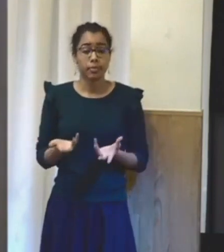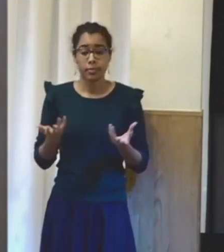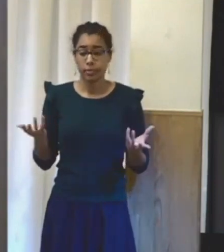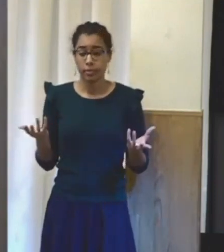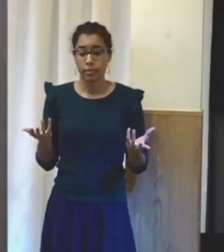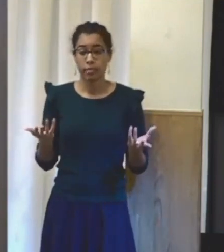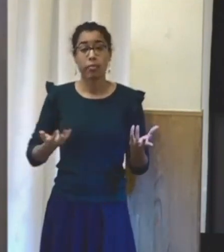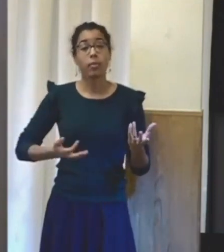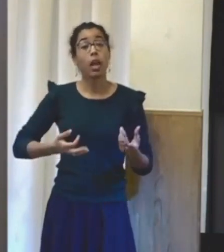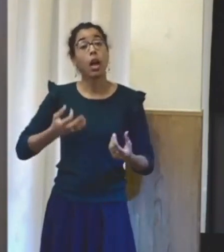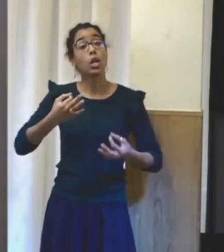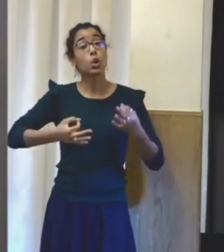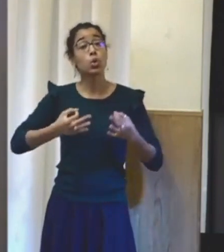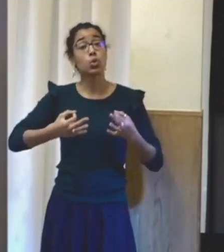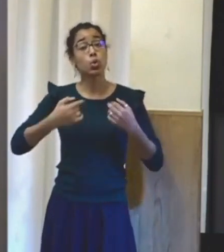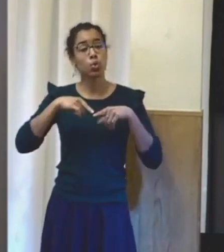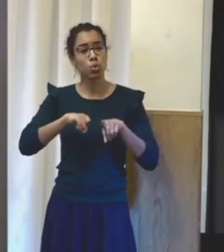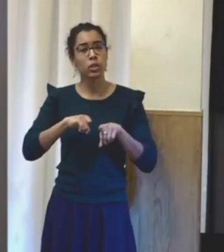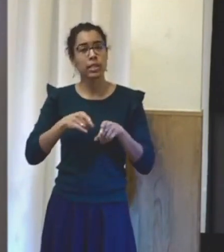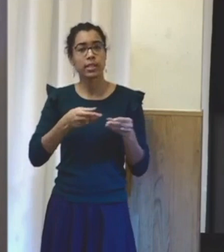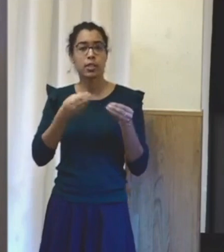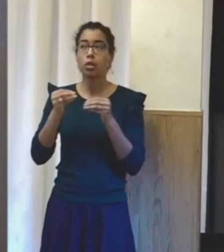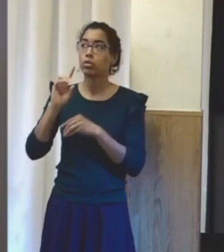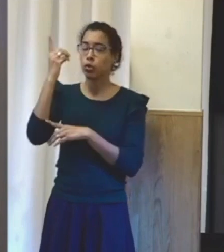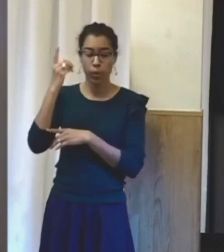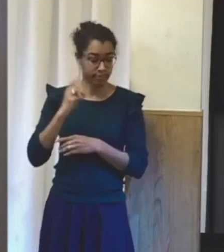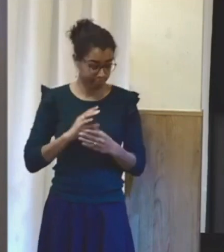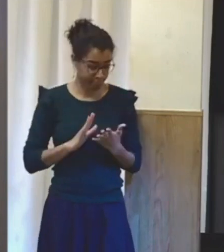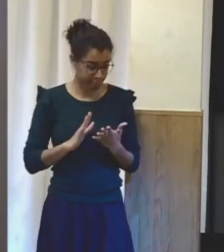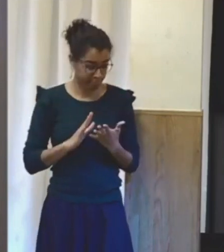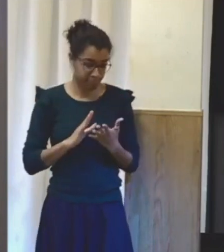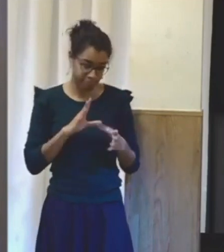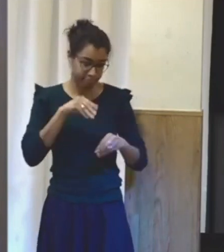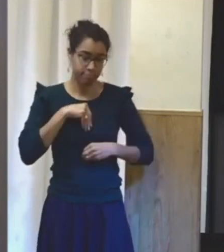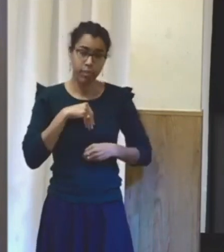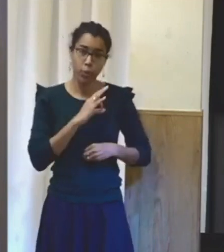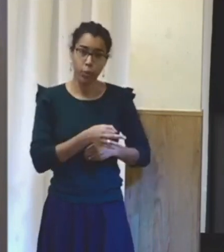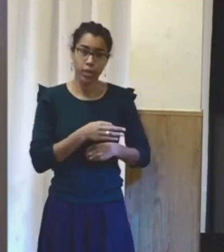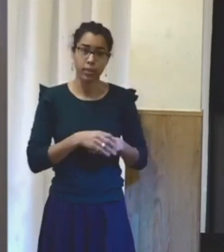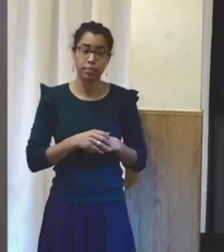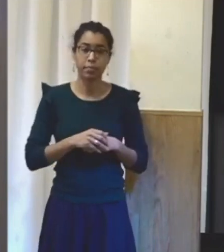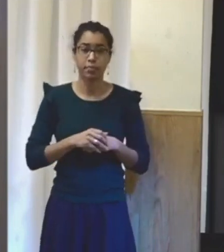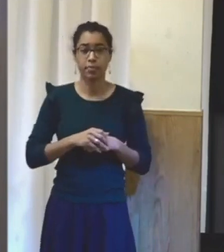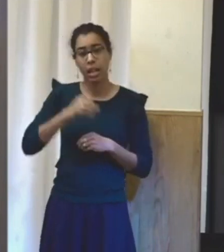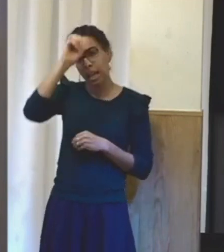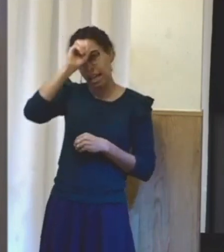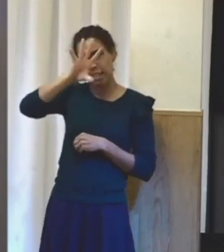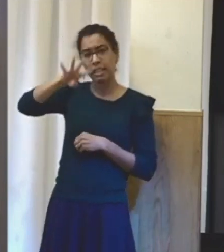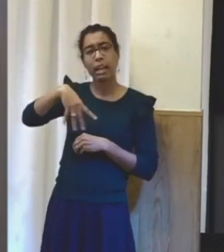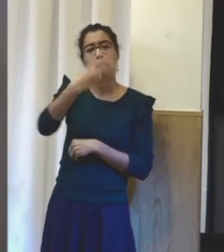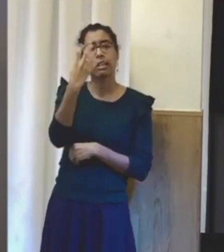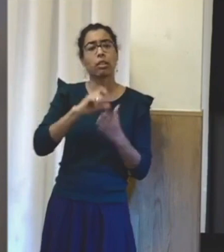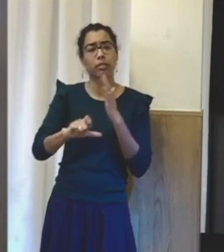sa justice lui permettait d'être approuvé de Dieu. Et d'ailleurs, dans un passage dans Ézéchiel